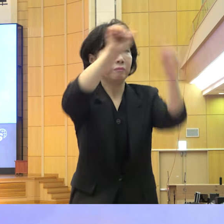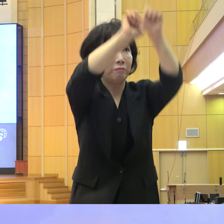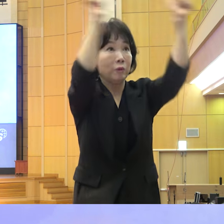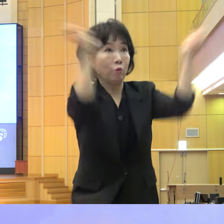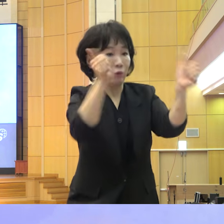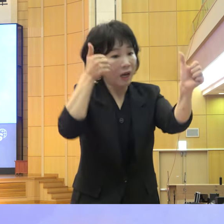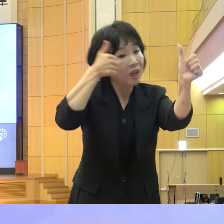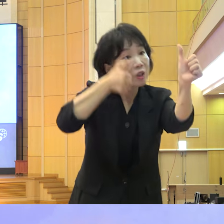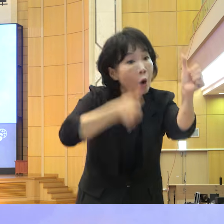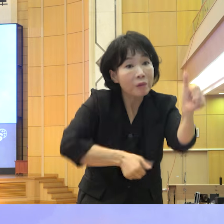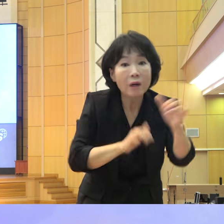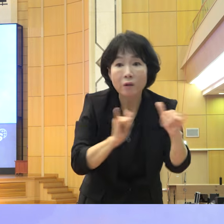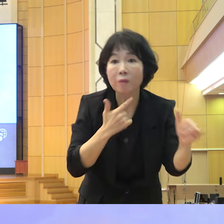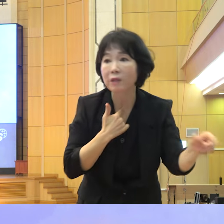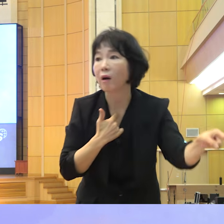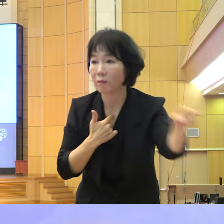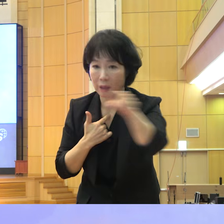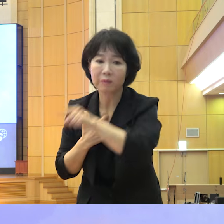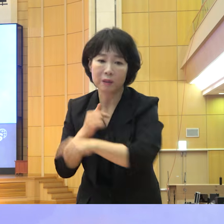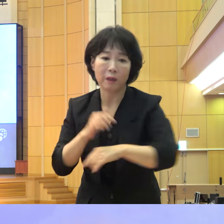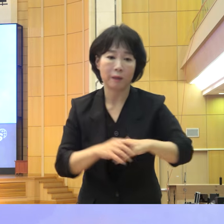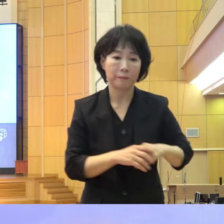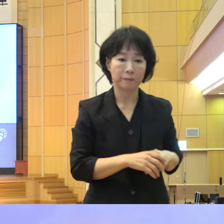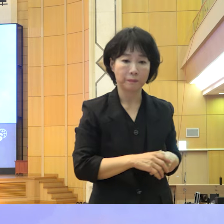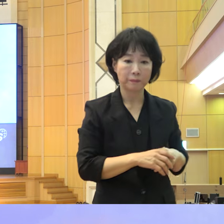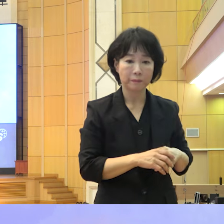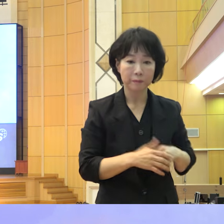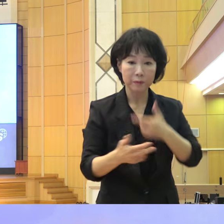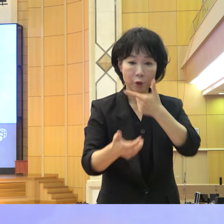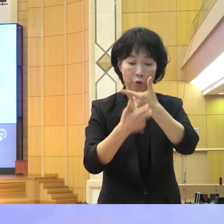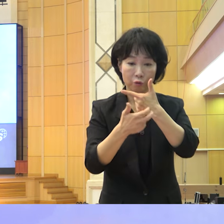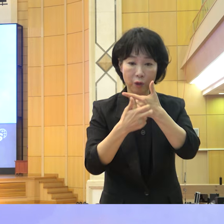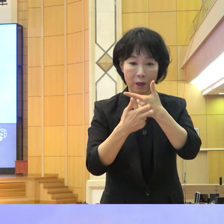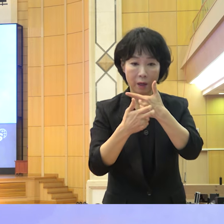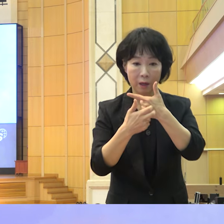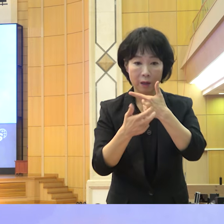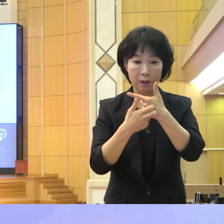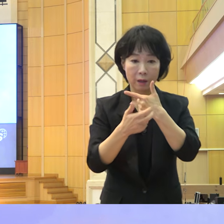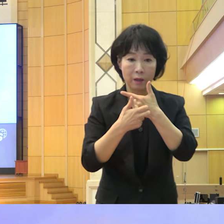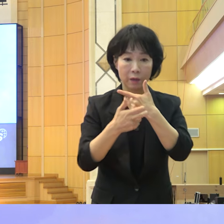섬기는 이런 자들에 대해서 한번 성경을 보겠습니다. 누가복음 21장입니다.